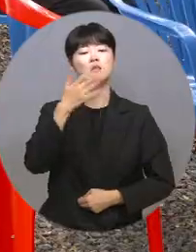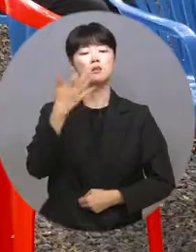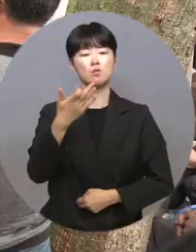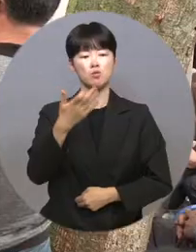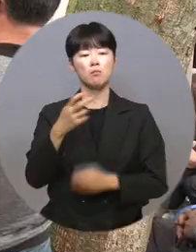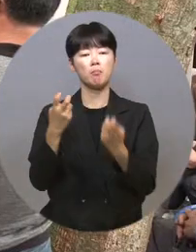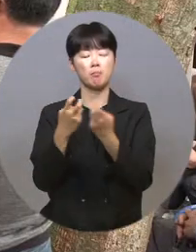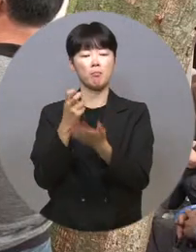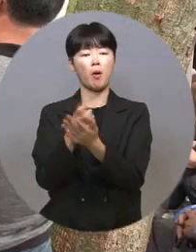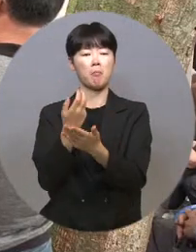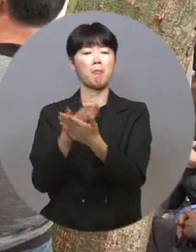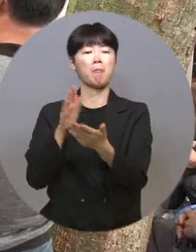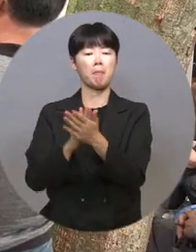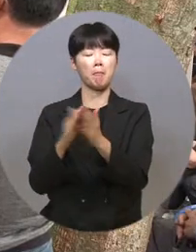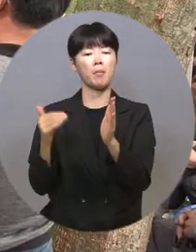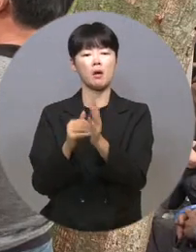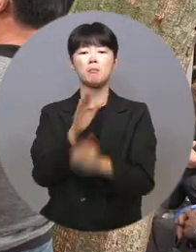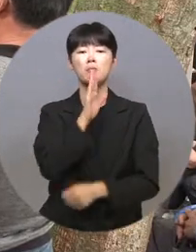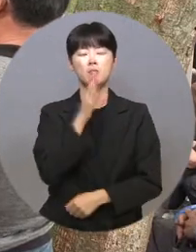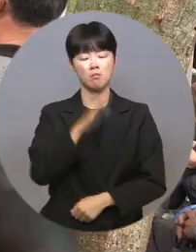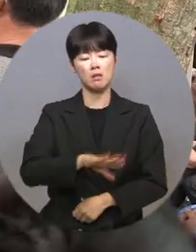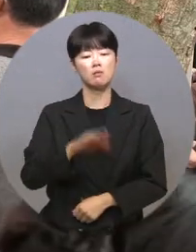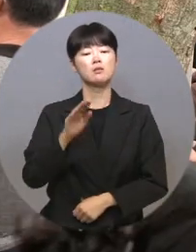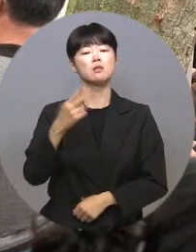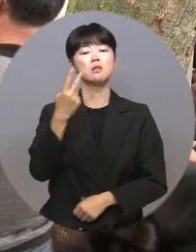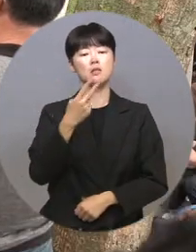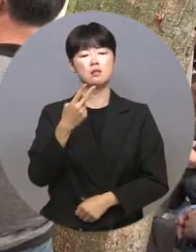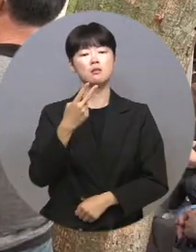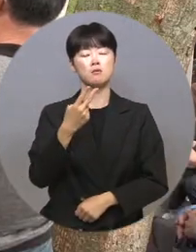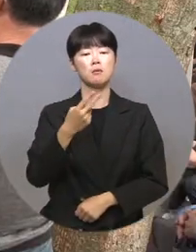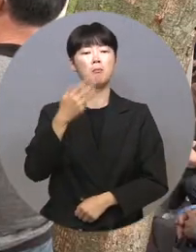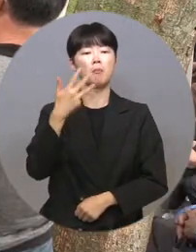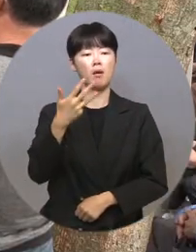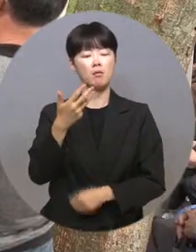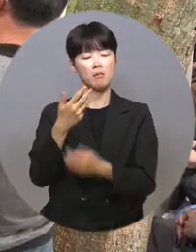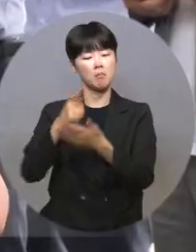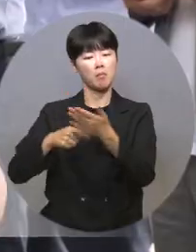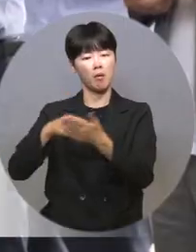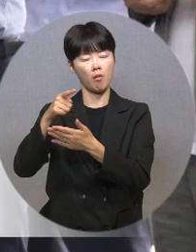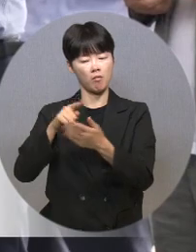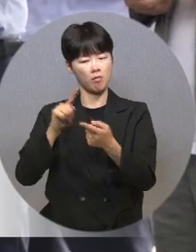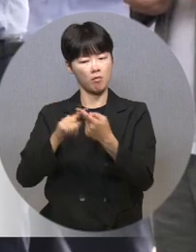개정됐지만 2018년에 마련된 피해 보상법에도 미치지 못합니다.